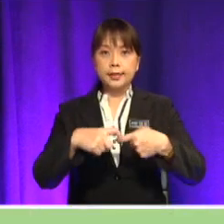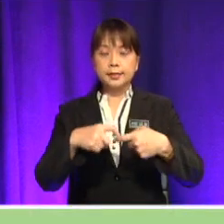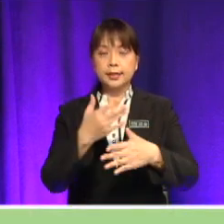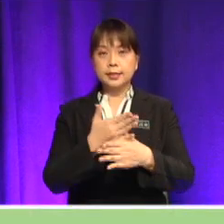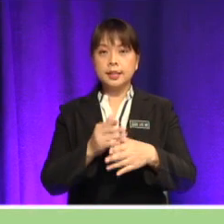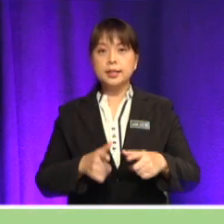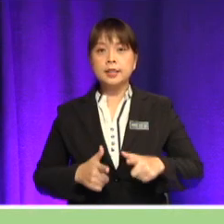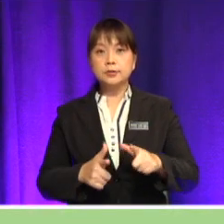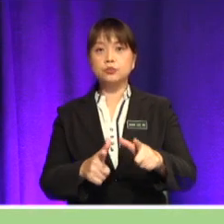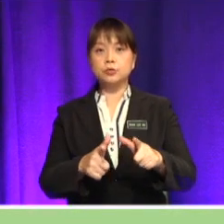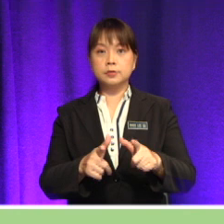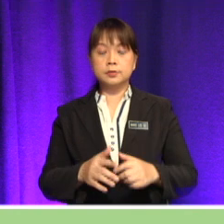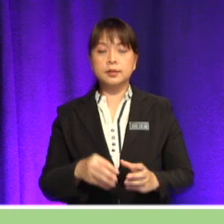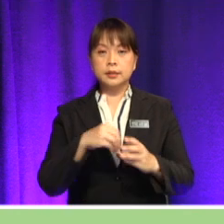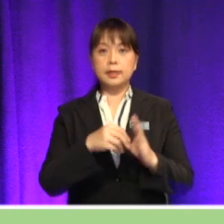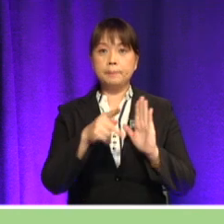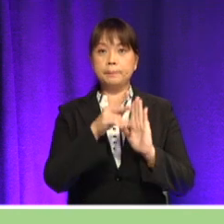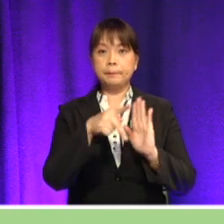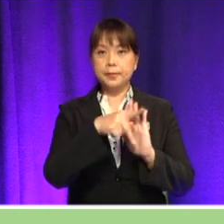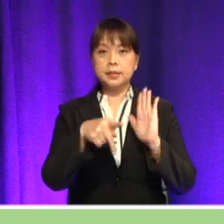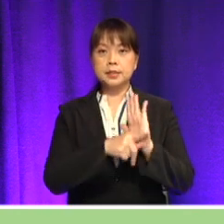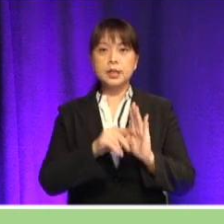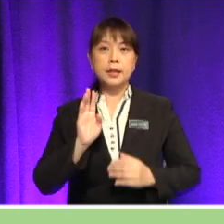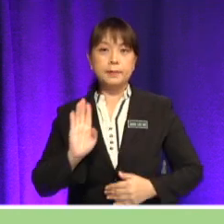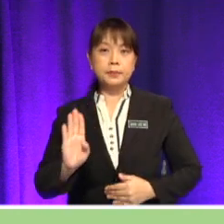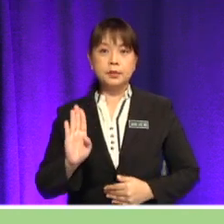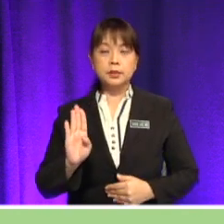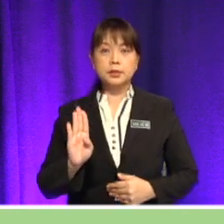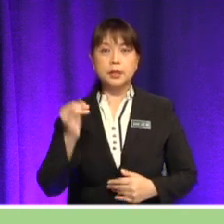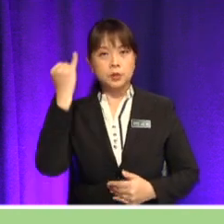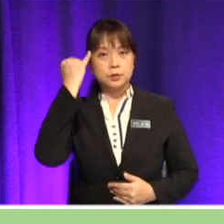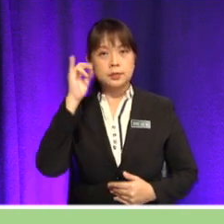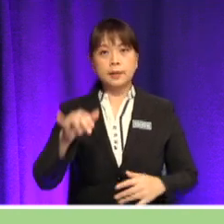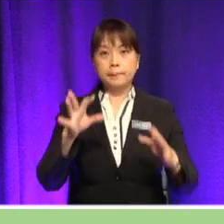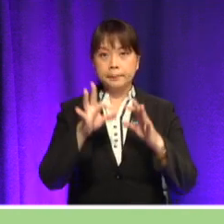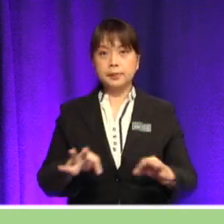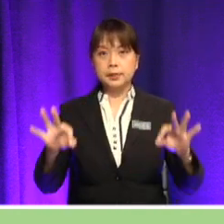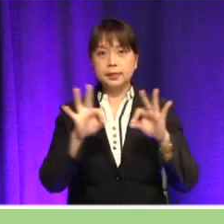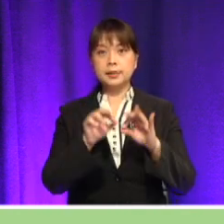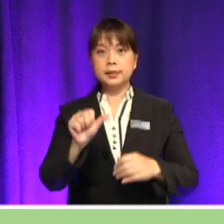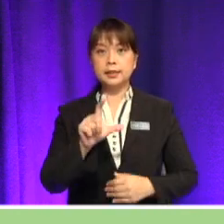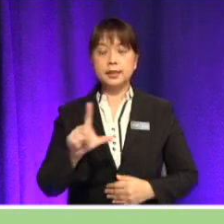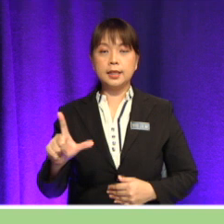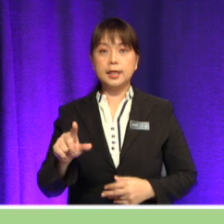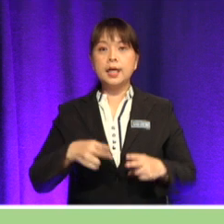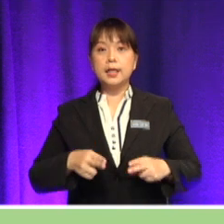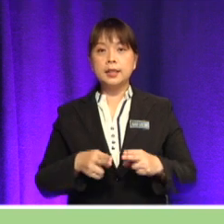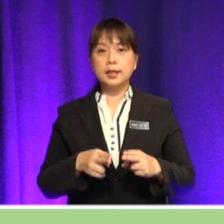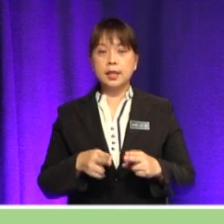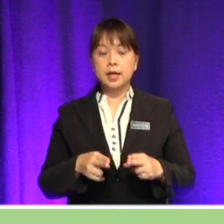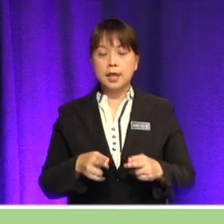dengan tekanan dalam prinsip Bernoulli aspek konsep yang penting adalah yaitu hal laju bendalir dan juga